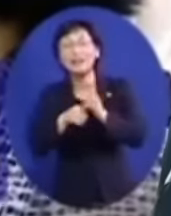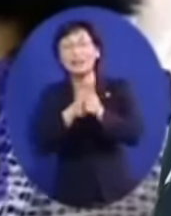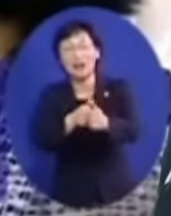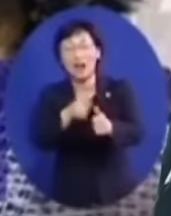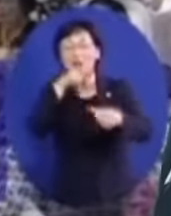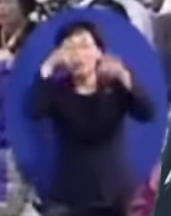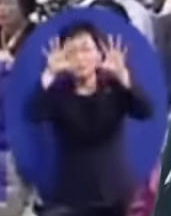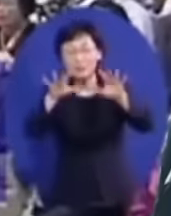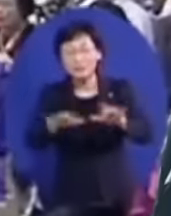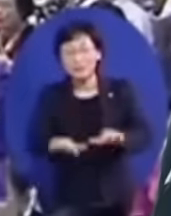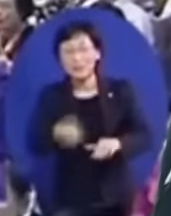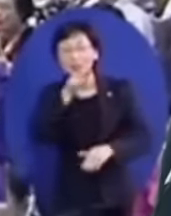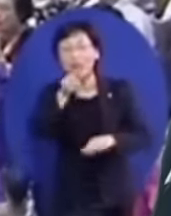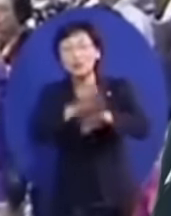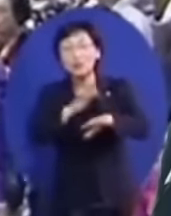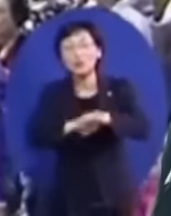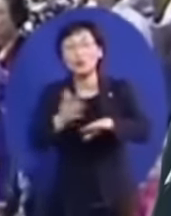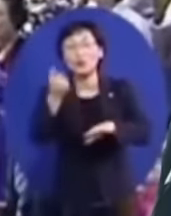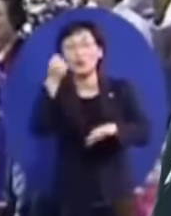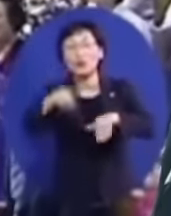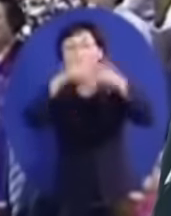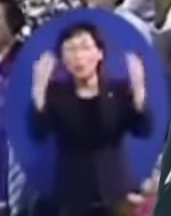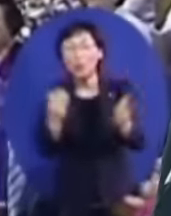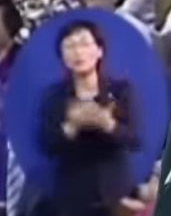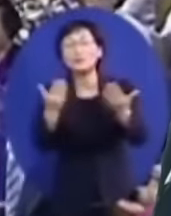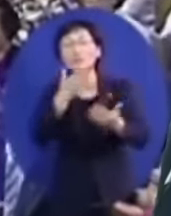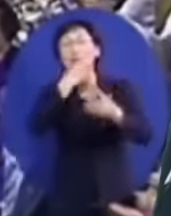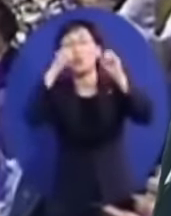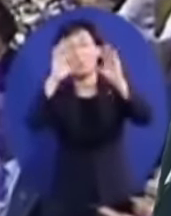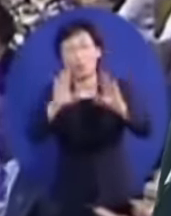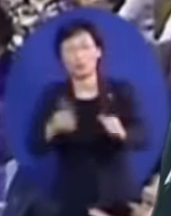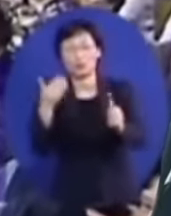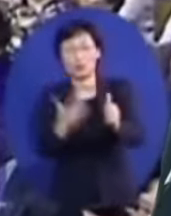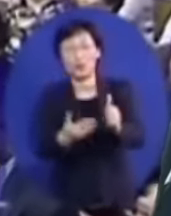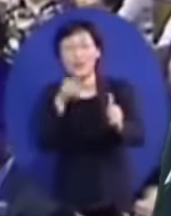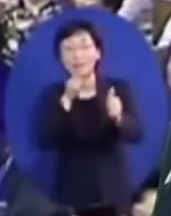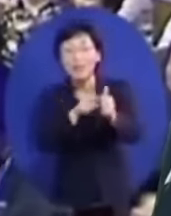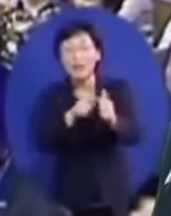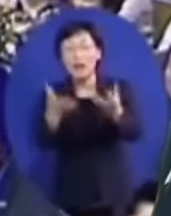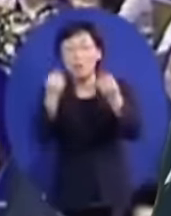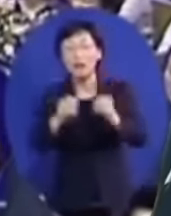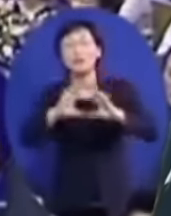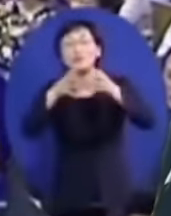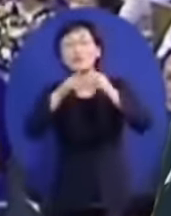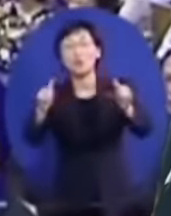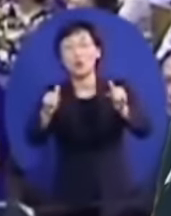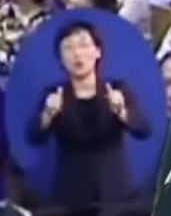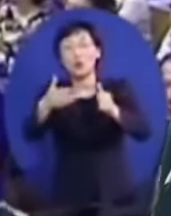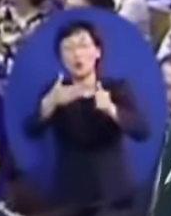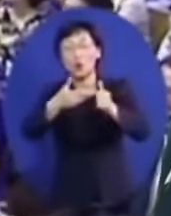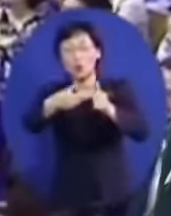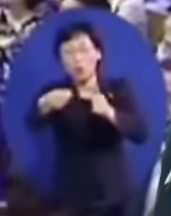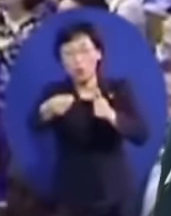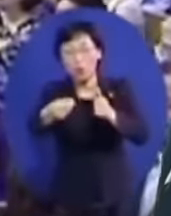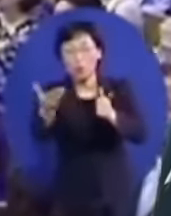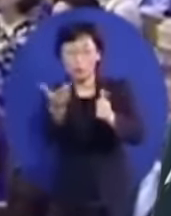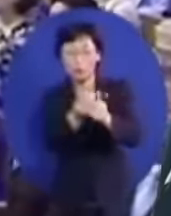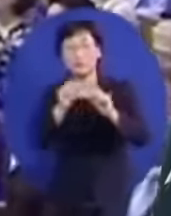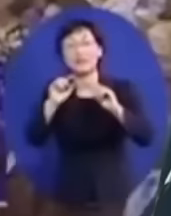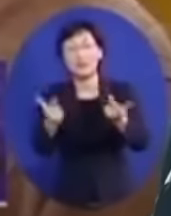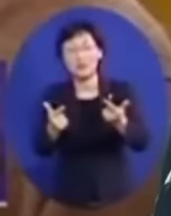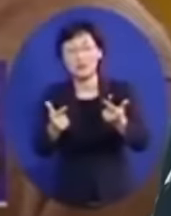비를 내리시고 내 손으로 하는 모든 일에 복을 주시리니 내가 많은 민족에게 구워줄지라도 너는 꾸지 아니할